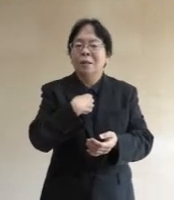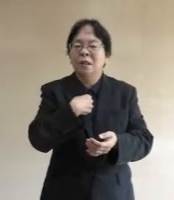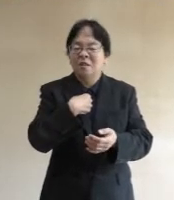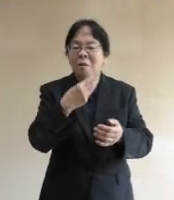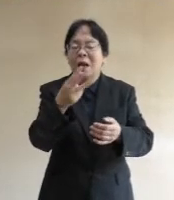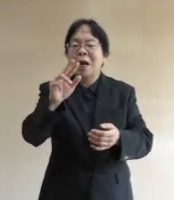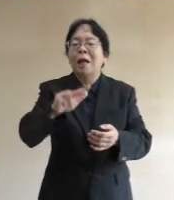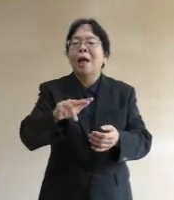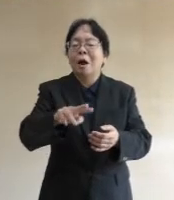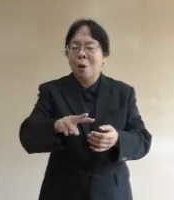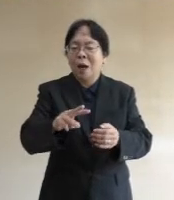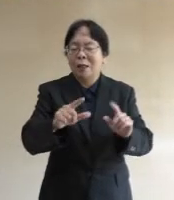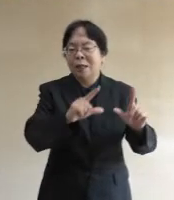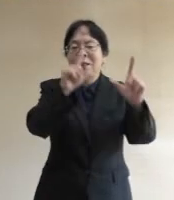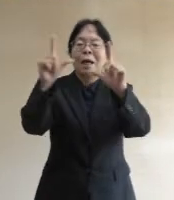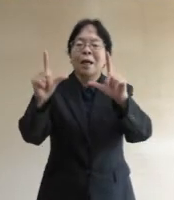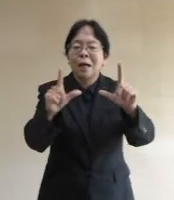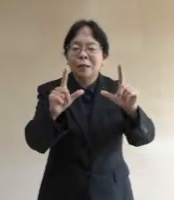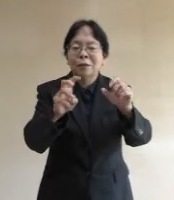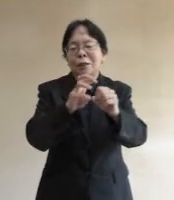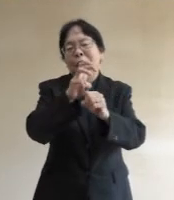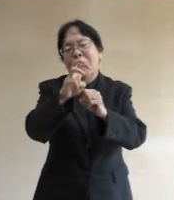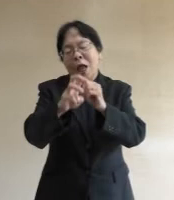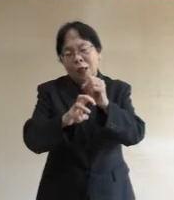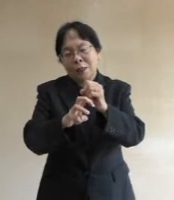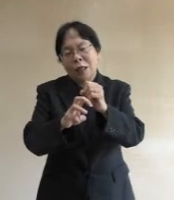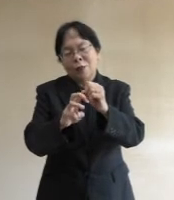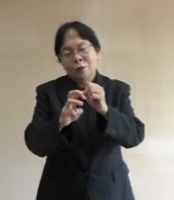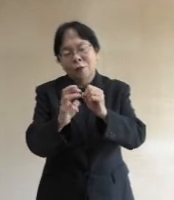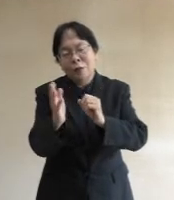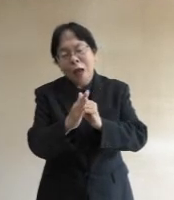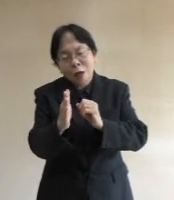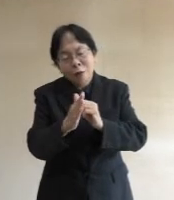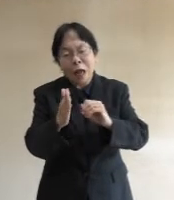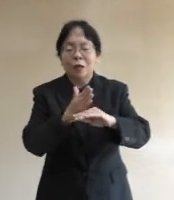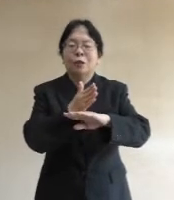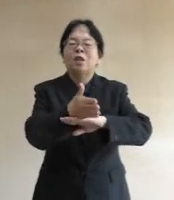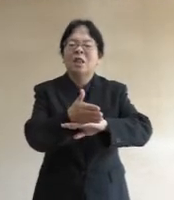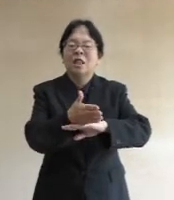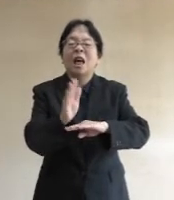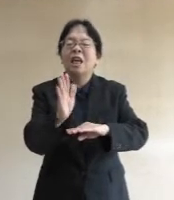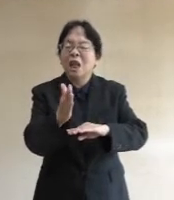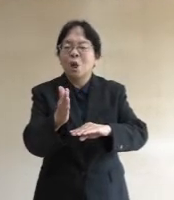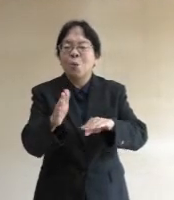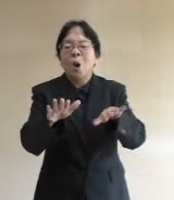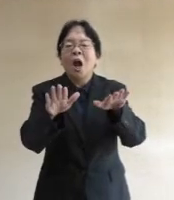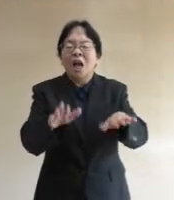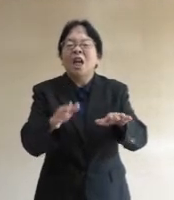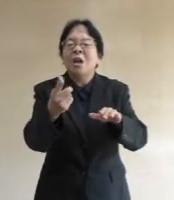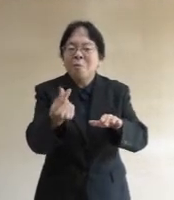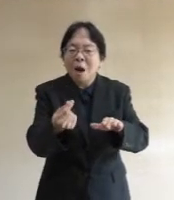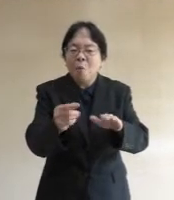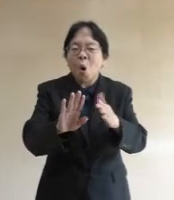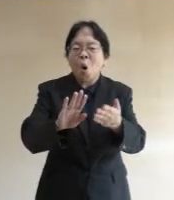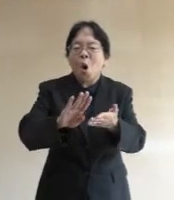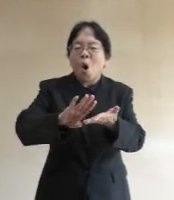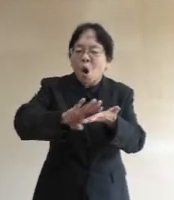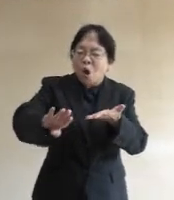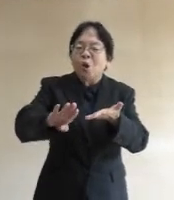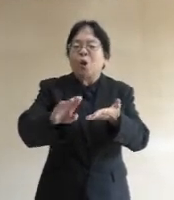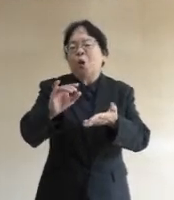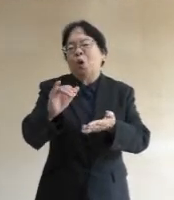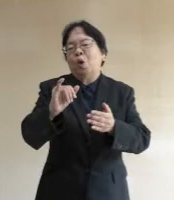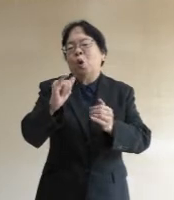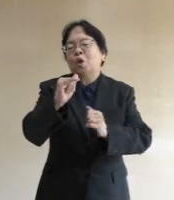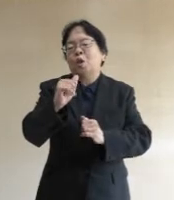っぱ私は今はもう柿川に住んで三十何年経つけどまだよそ者だと、うん、というのがやっぱりひしひしと